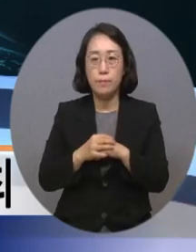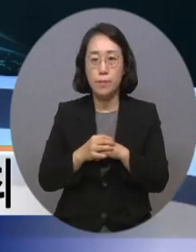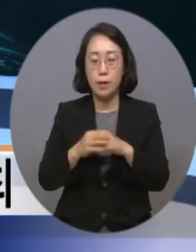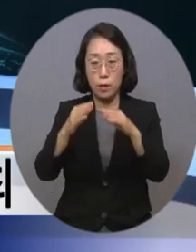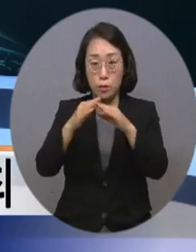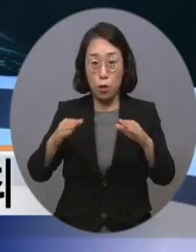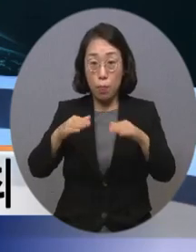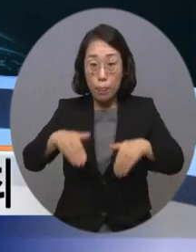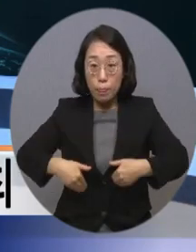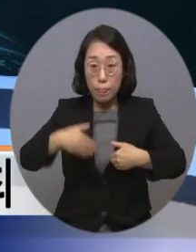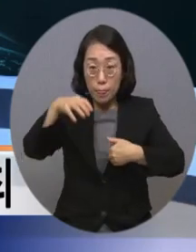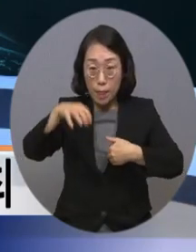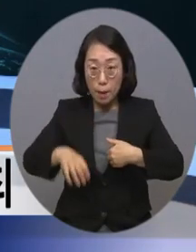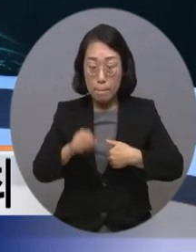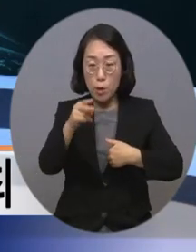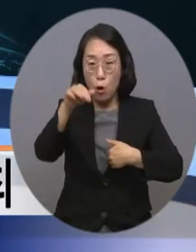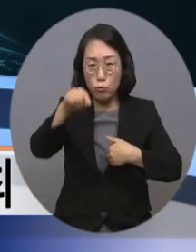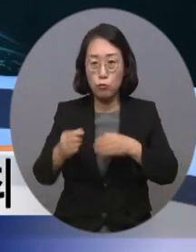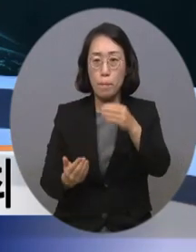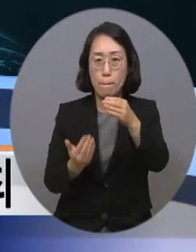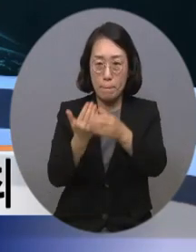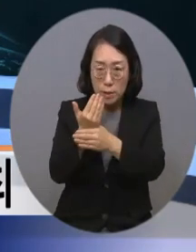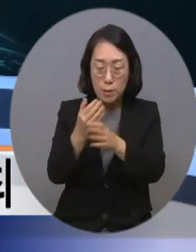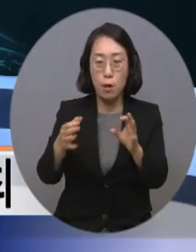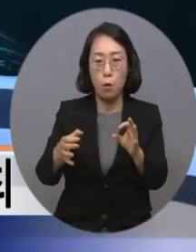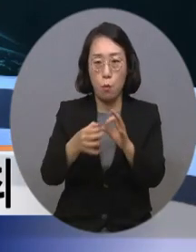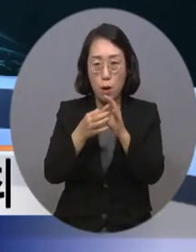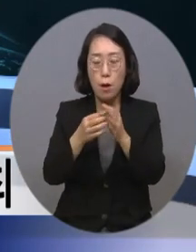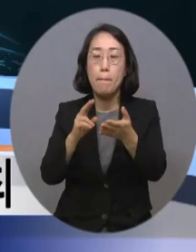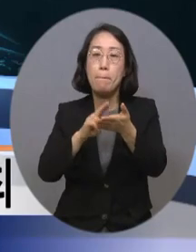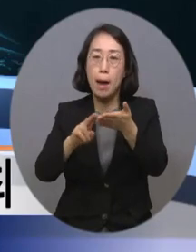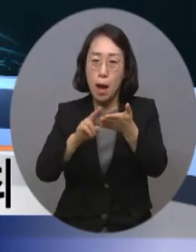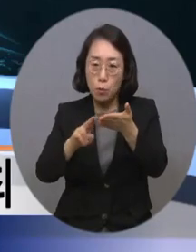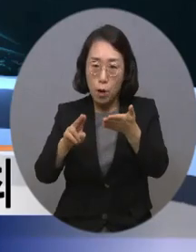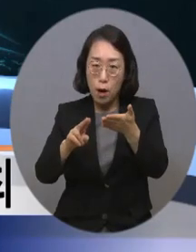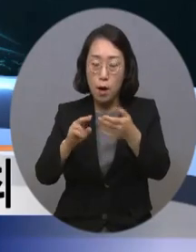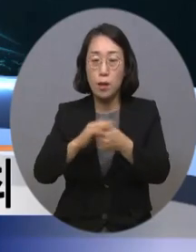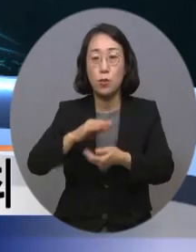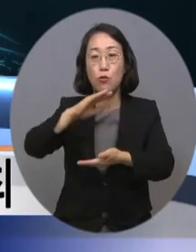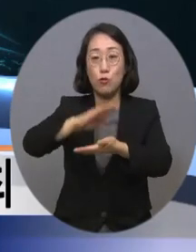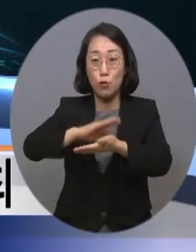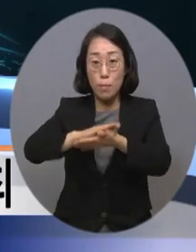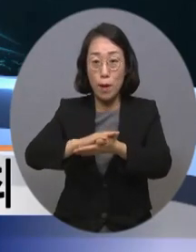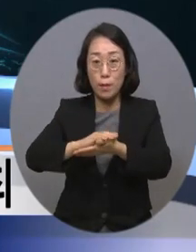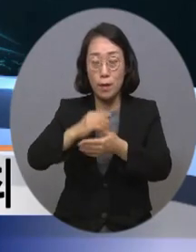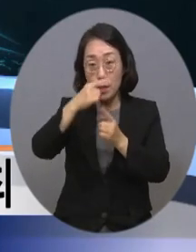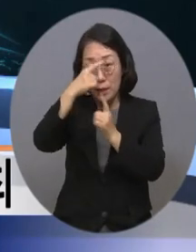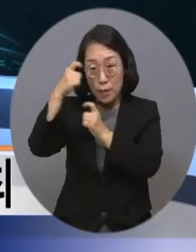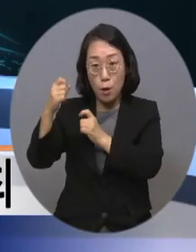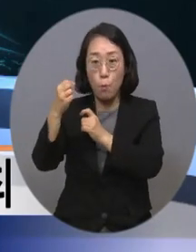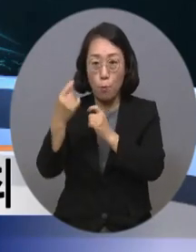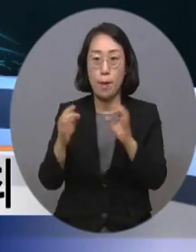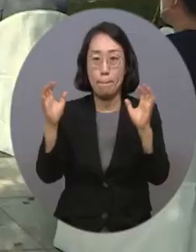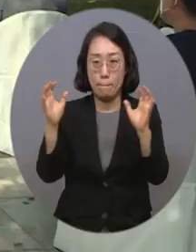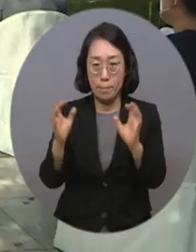전남 순천시가 여순 사건 역사 만화 동백꽃 필 때까지 발간 기념 전시회를 열었습니다.